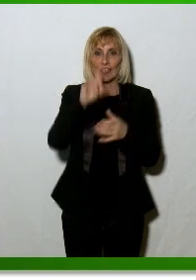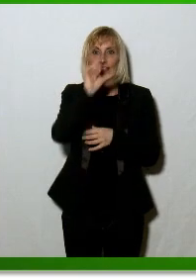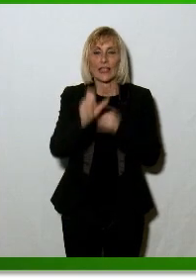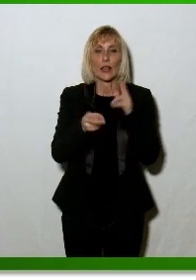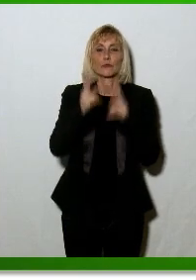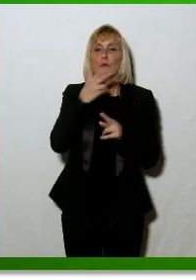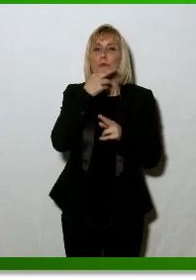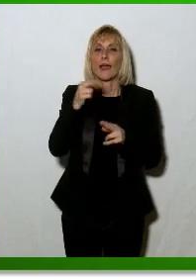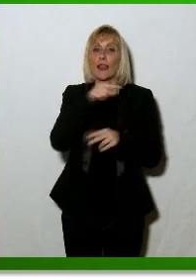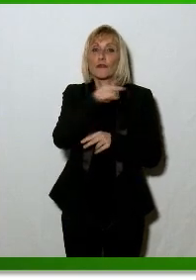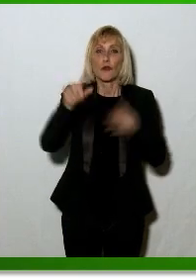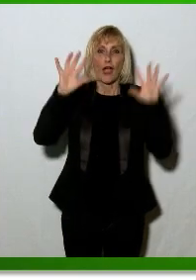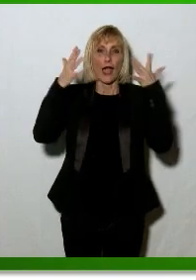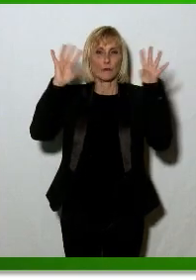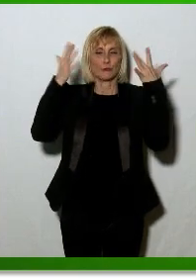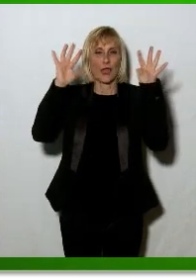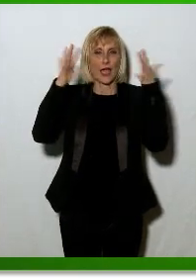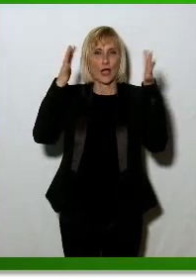un